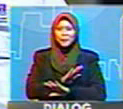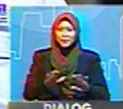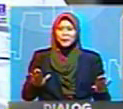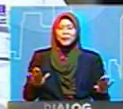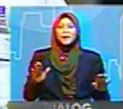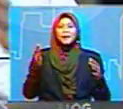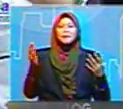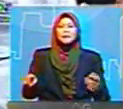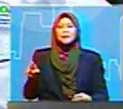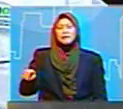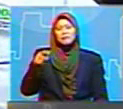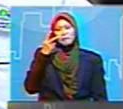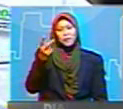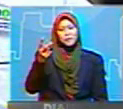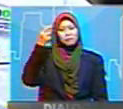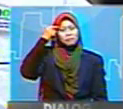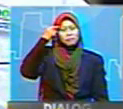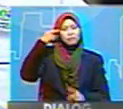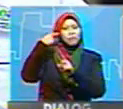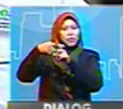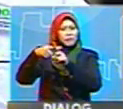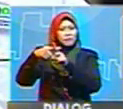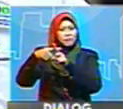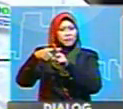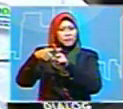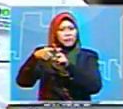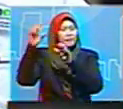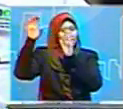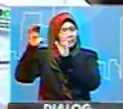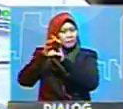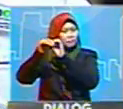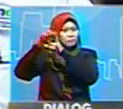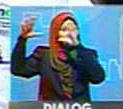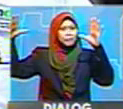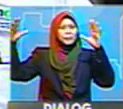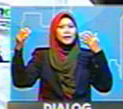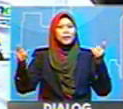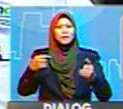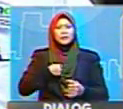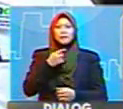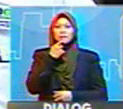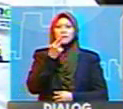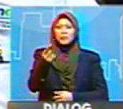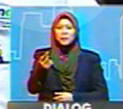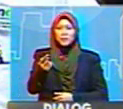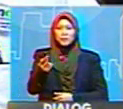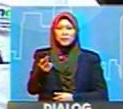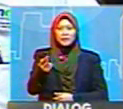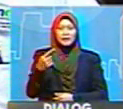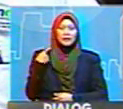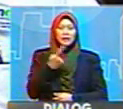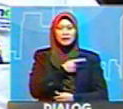lihat secara yang lebih besar ya biger picture Apabila saya sarankan supaya kita